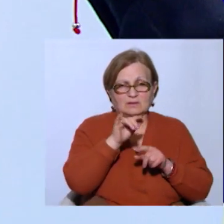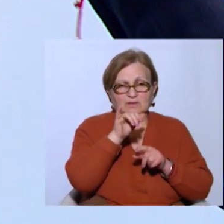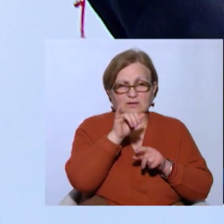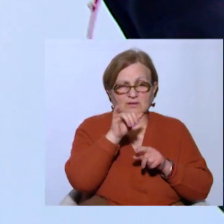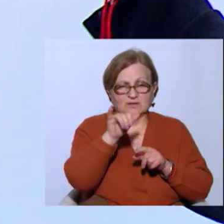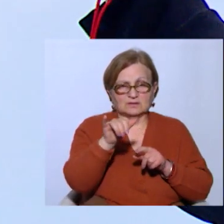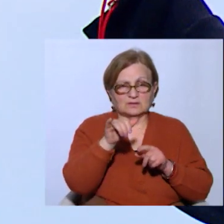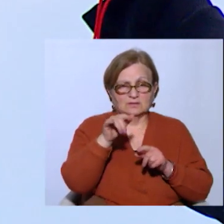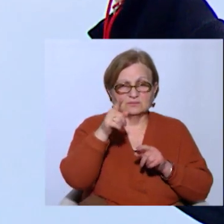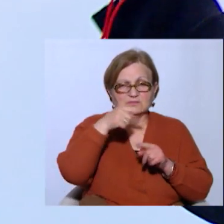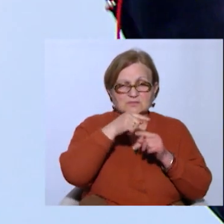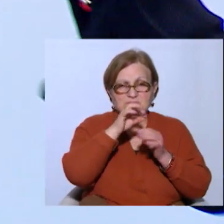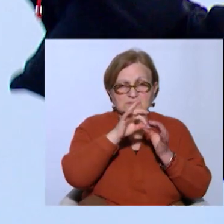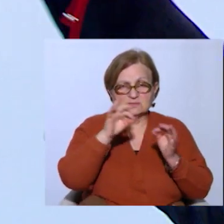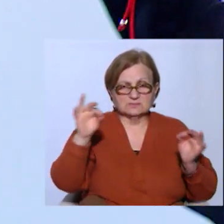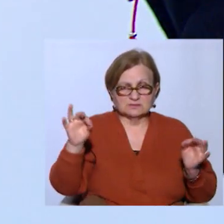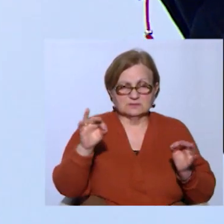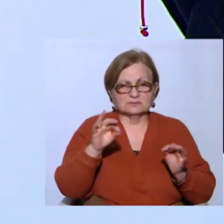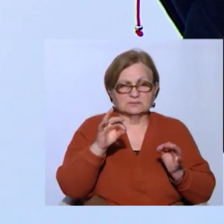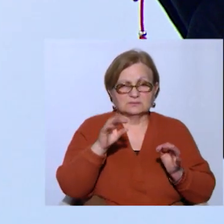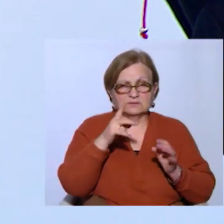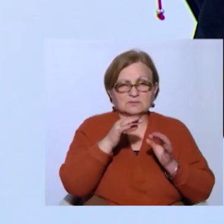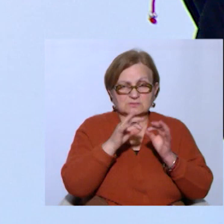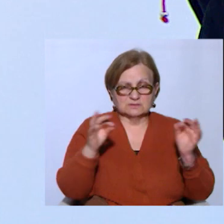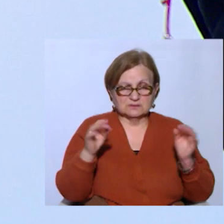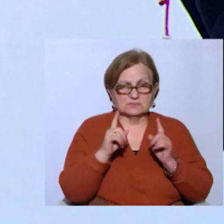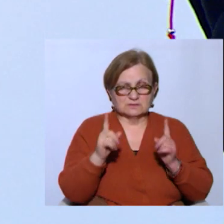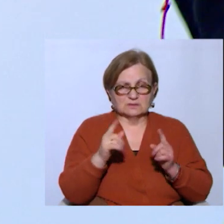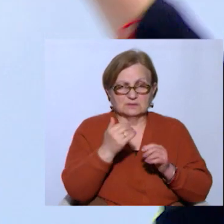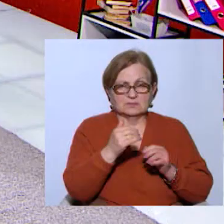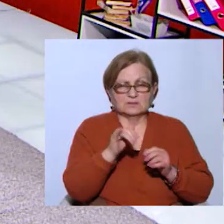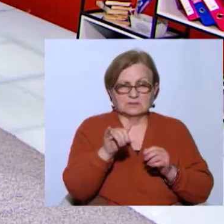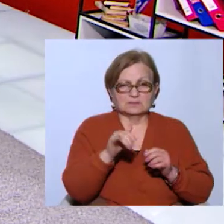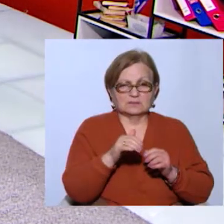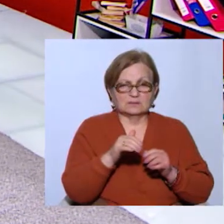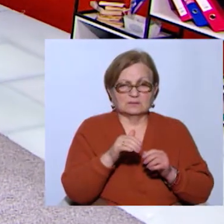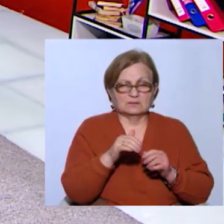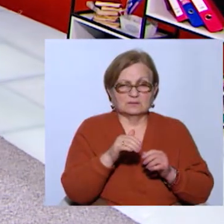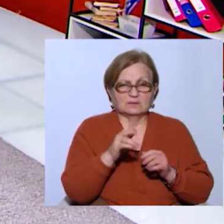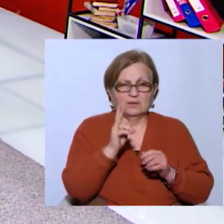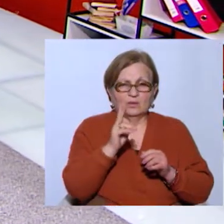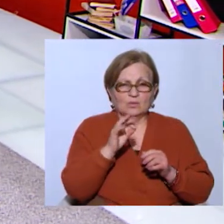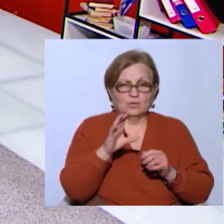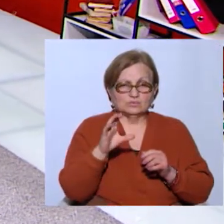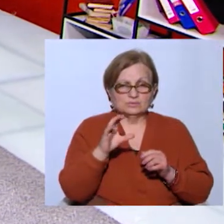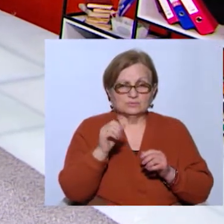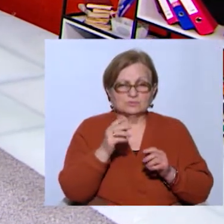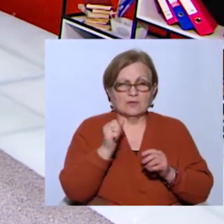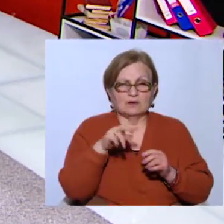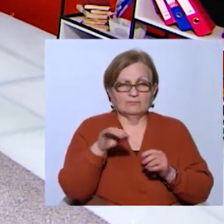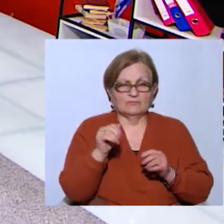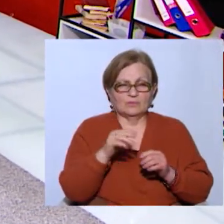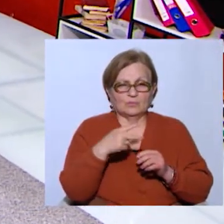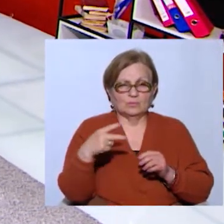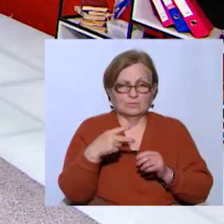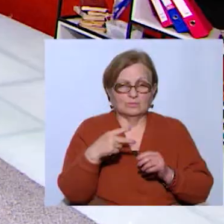კოორდინატი სიგრძე. y-ი მიჩვენებს AB მონაკვეთის სიგრძეს, არის y-ი. კოსინუს ალფა